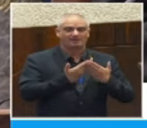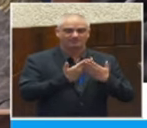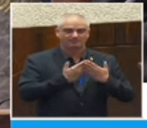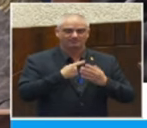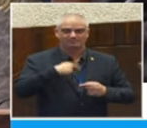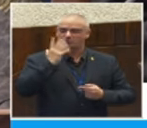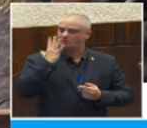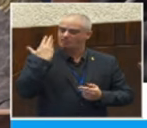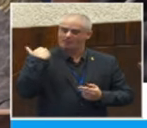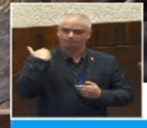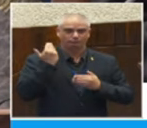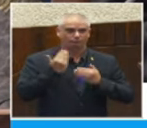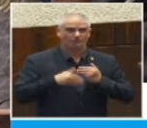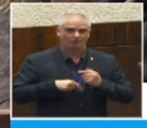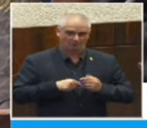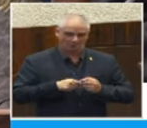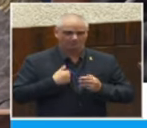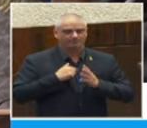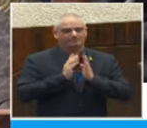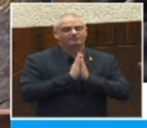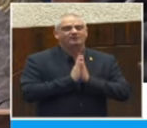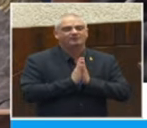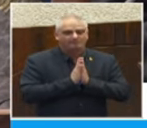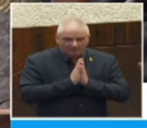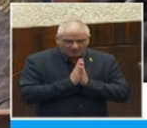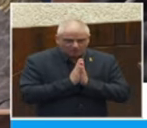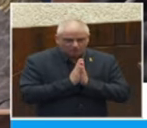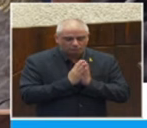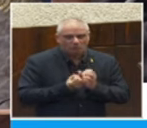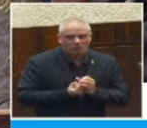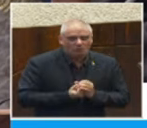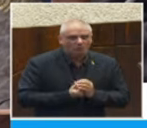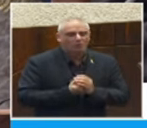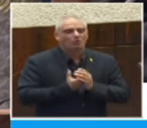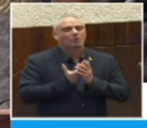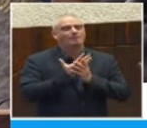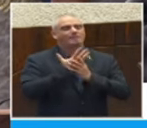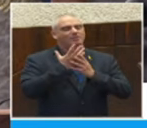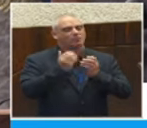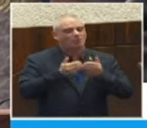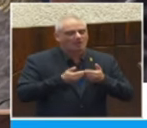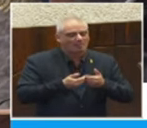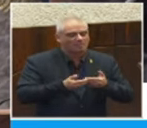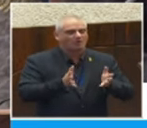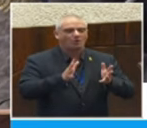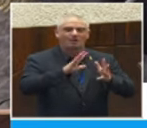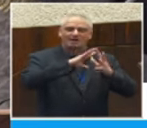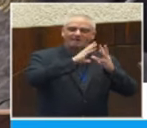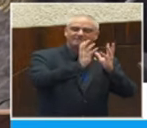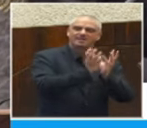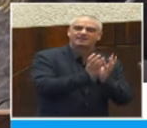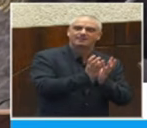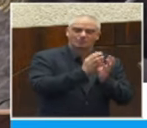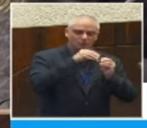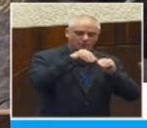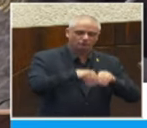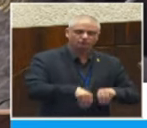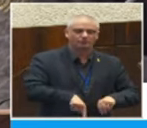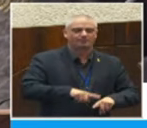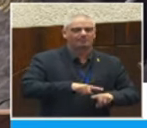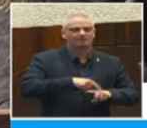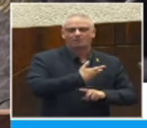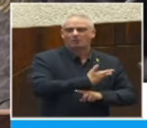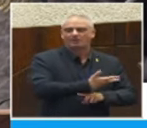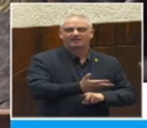האחרון, ביקשנו קומם גן נעול ופרדס רימון שתיליו, קריית חנה דוד ומגדל